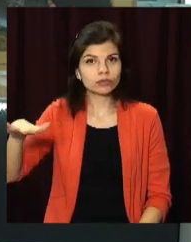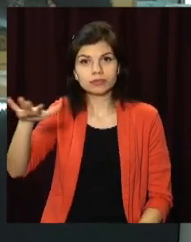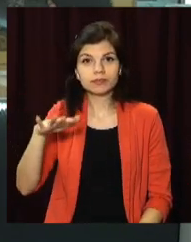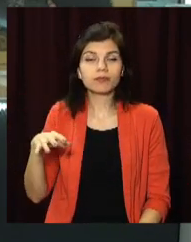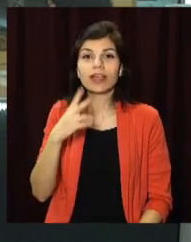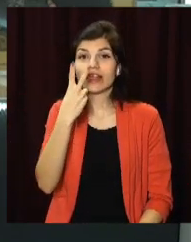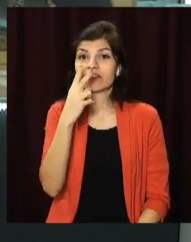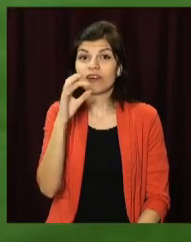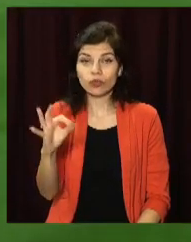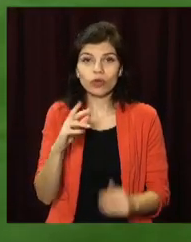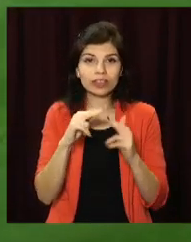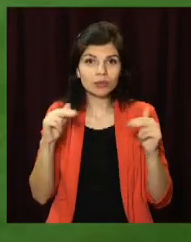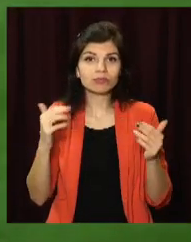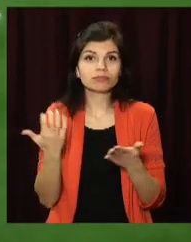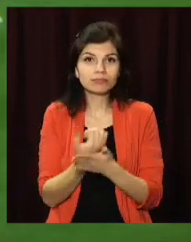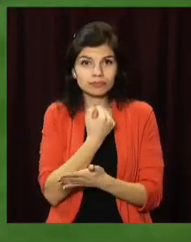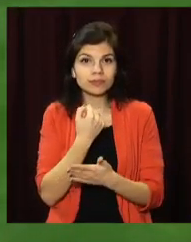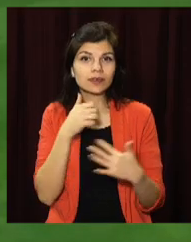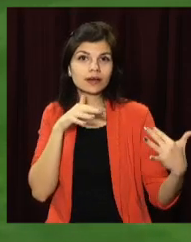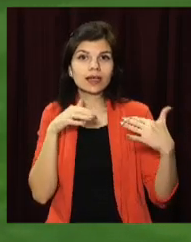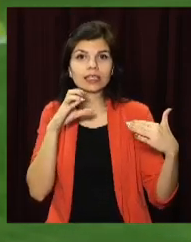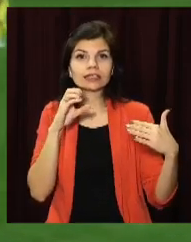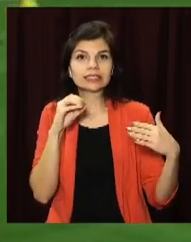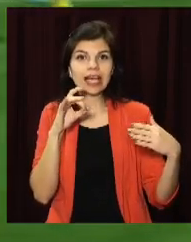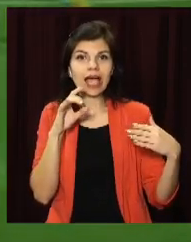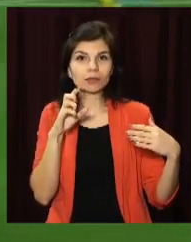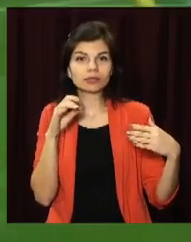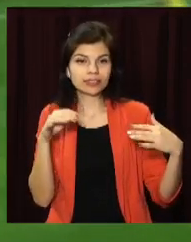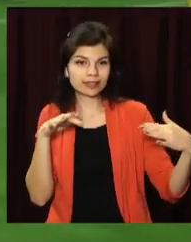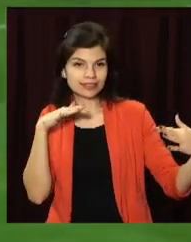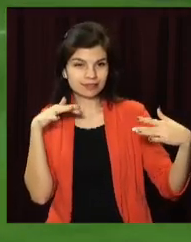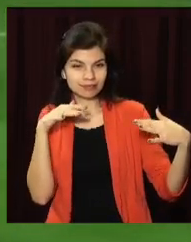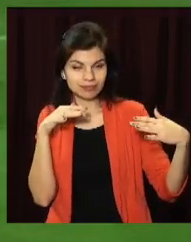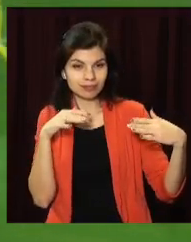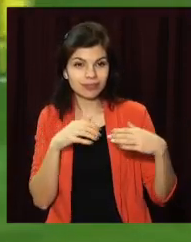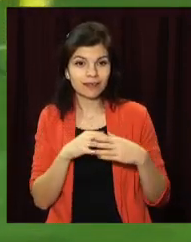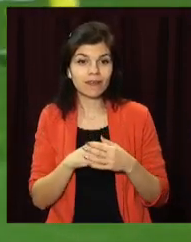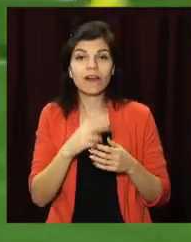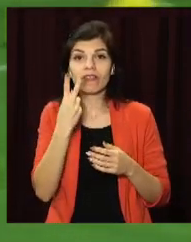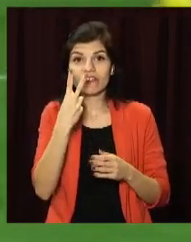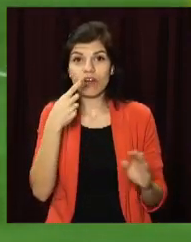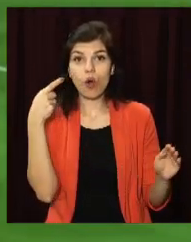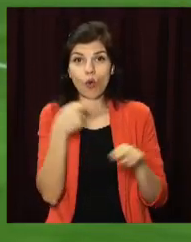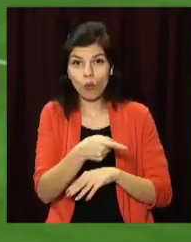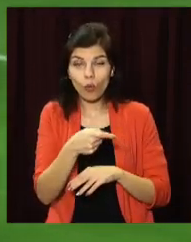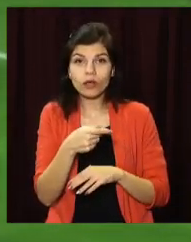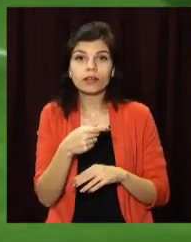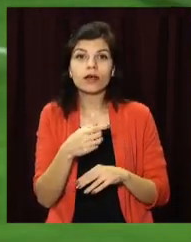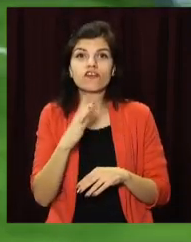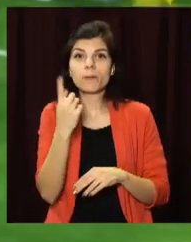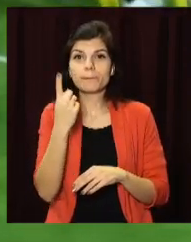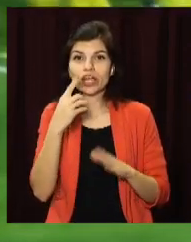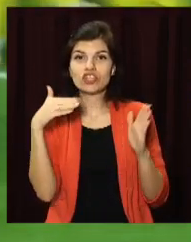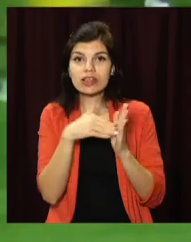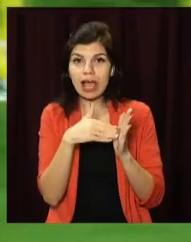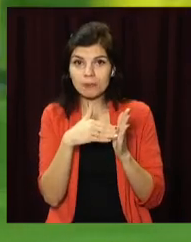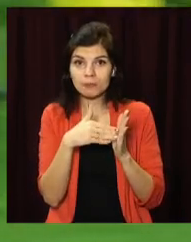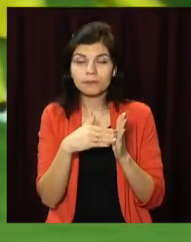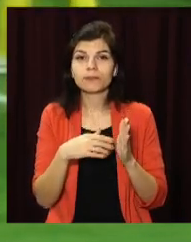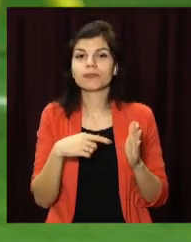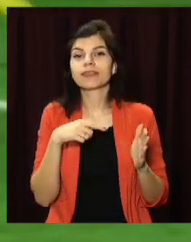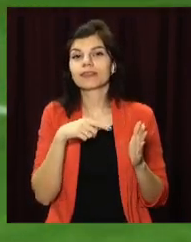рахунком 2-0 дніпряни здолали опір сербського футбольного клубу «Чукарички». Обидва голи наші футболісти забили у першому таймі.